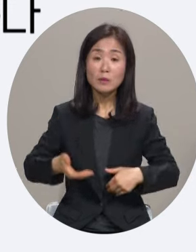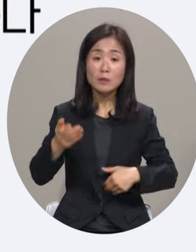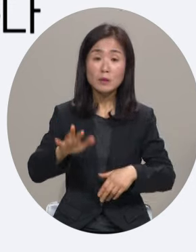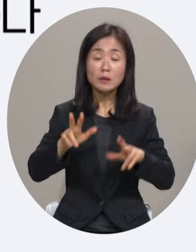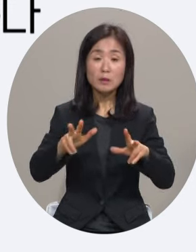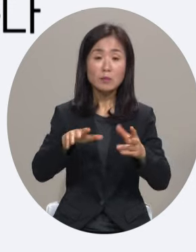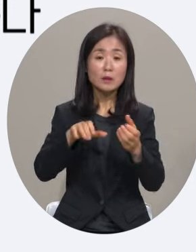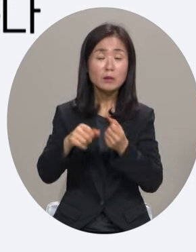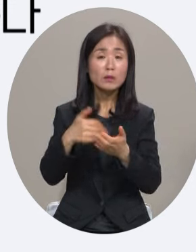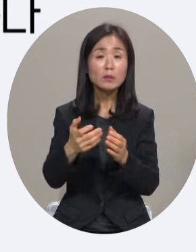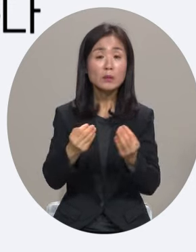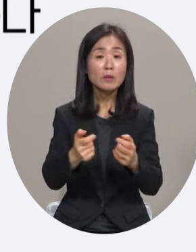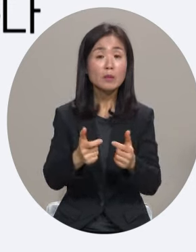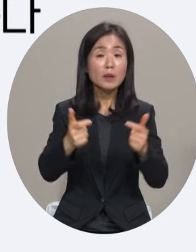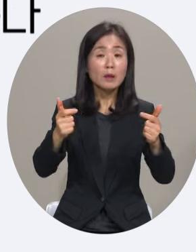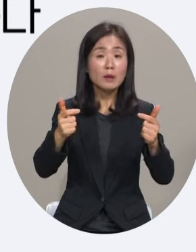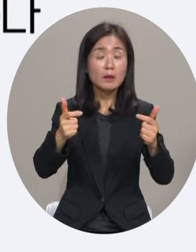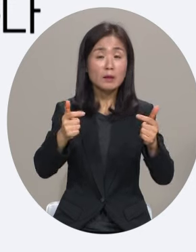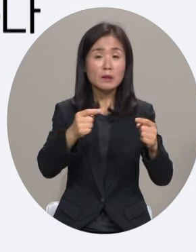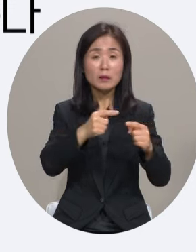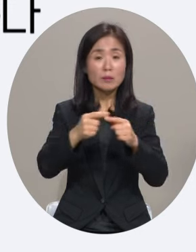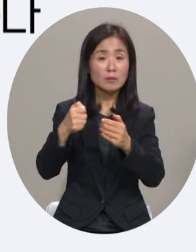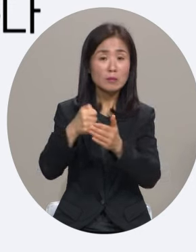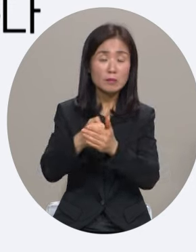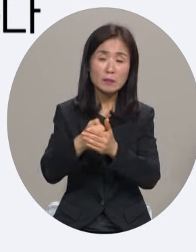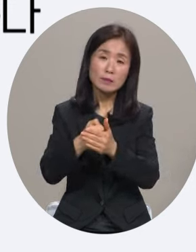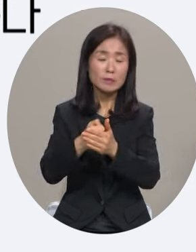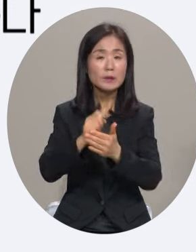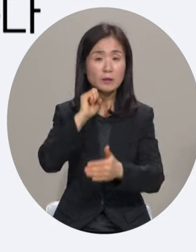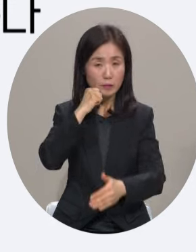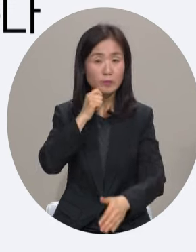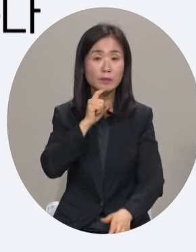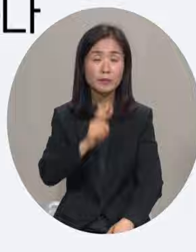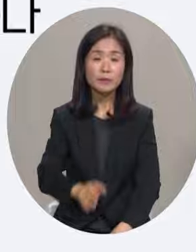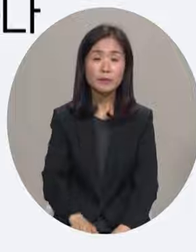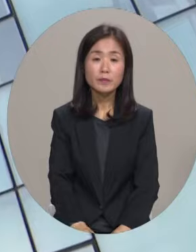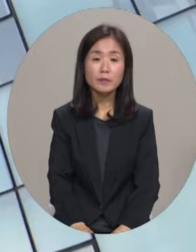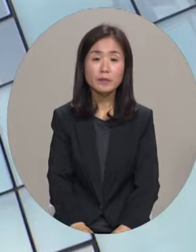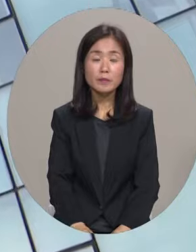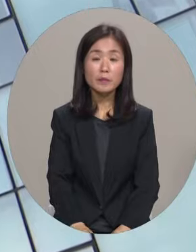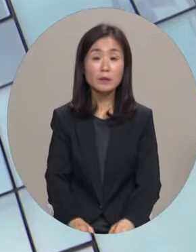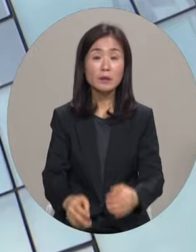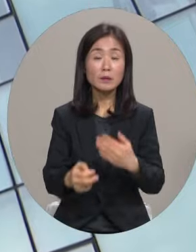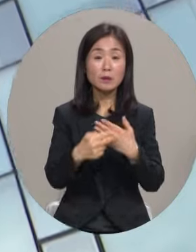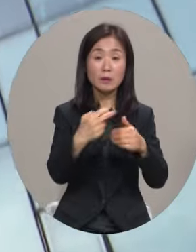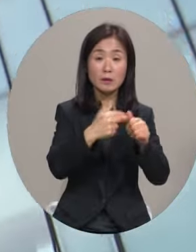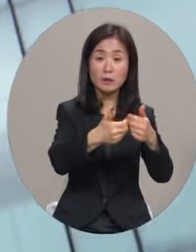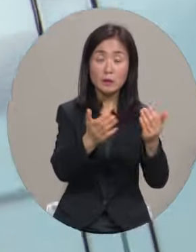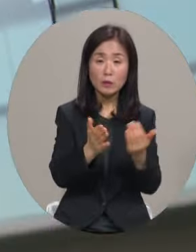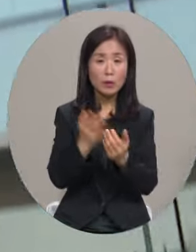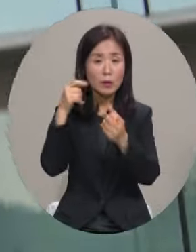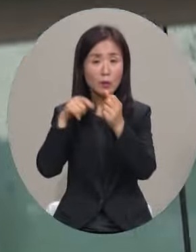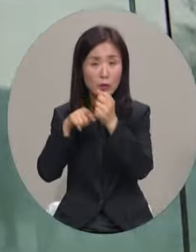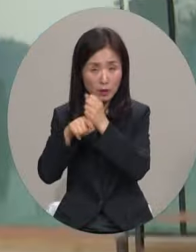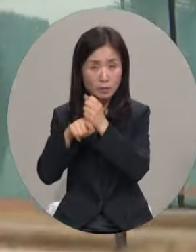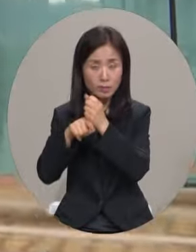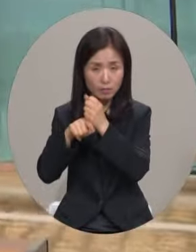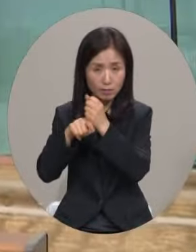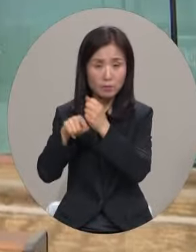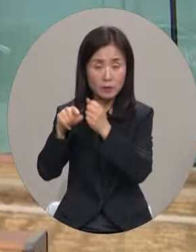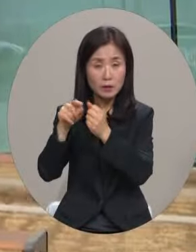당장 몇 명을 늘리겠다고 일방적으로 정하긴 어렵다고 생각한다고 밝혔습니다 의사 단체도 과학적 근거 가지고 보다